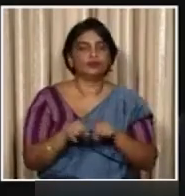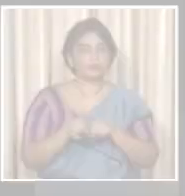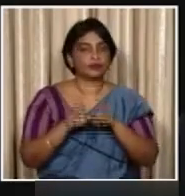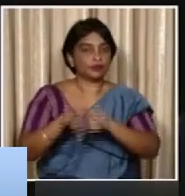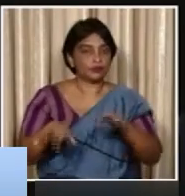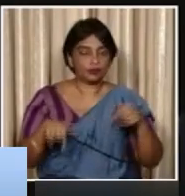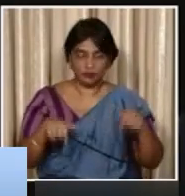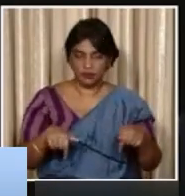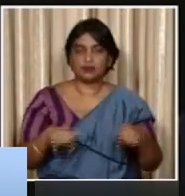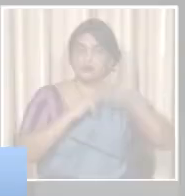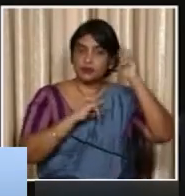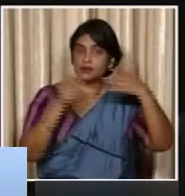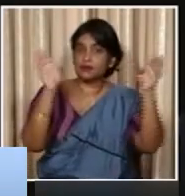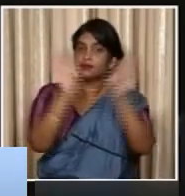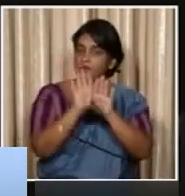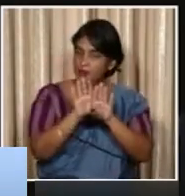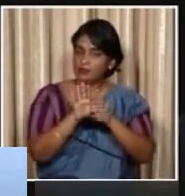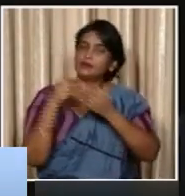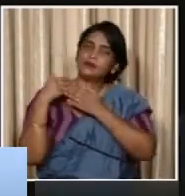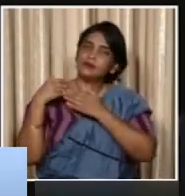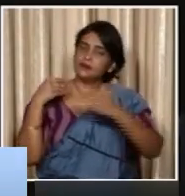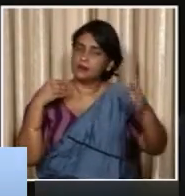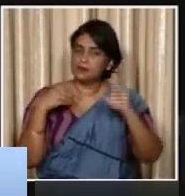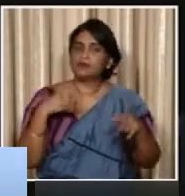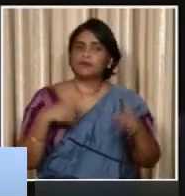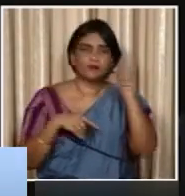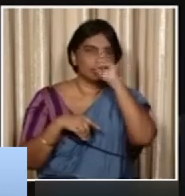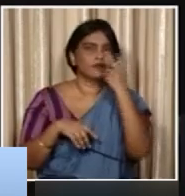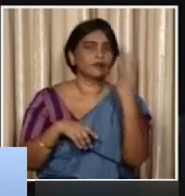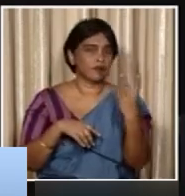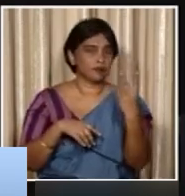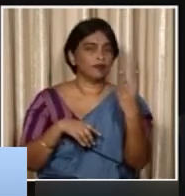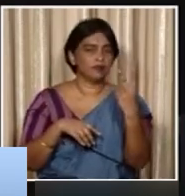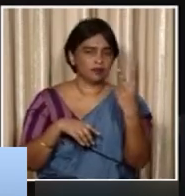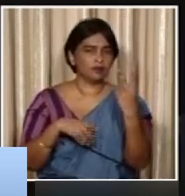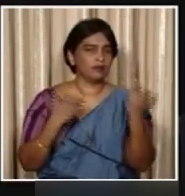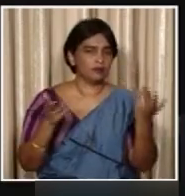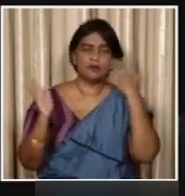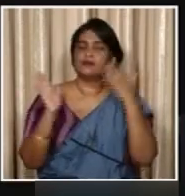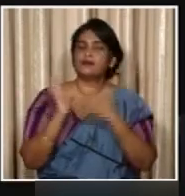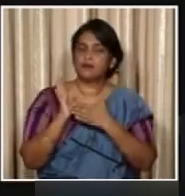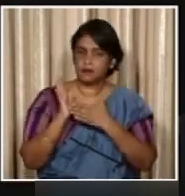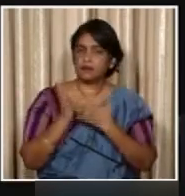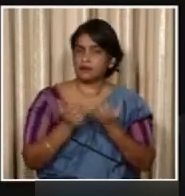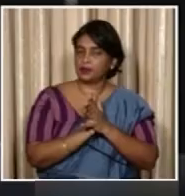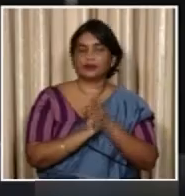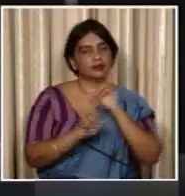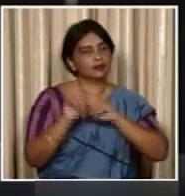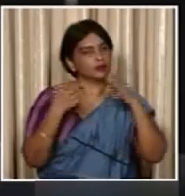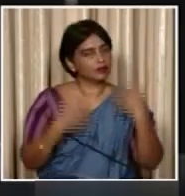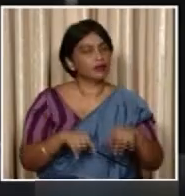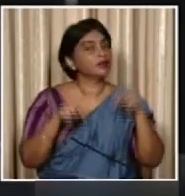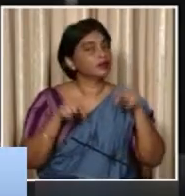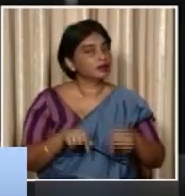ශිෂ්‍යෝ දැන් මේ විශ්වවිද්‍යාල වහල දීර්ඝ කාලයක් දැන් මාස දෙකකට ආසන්න. ඒ නිසා මේ සඳහා අවශ්‍ය පියවරක් ගන්න. දැන්